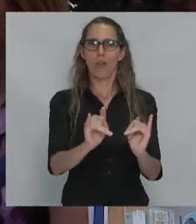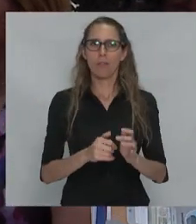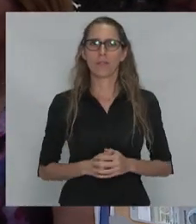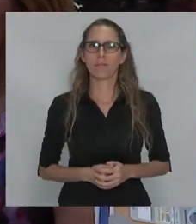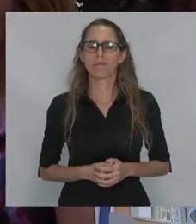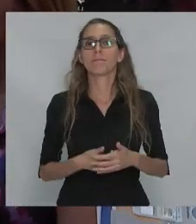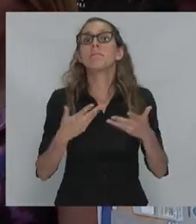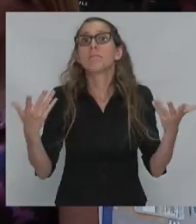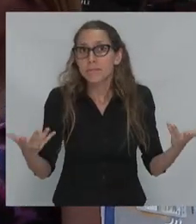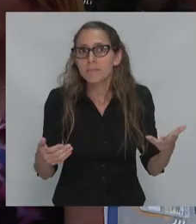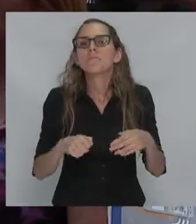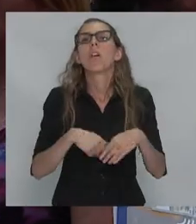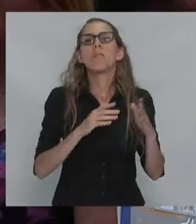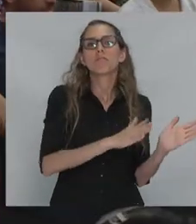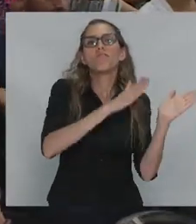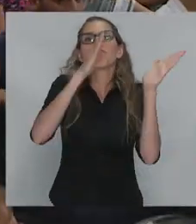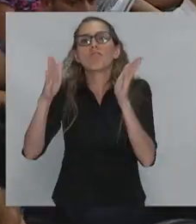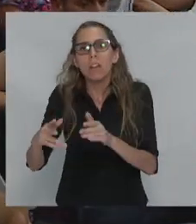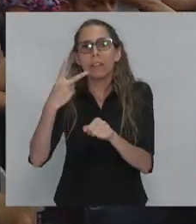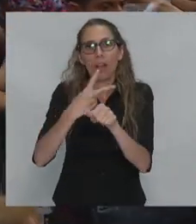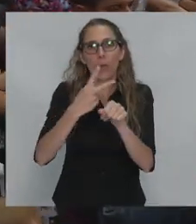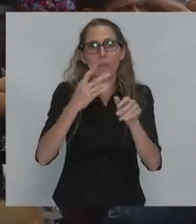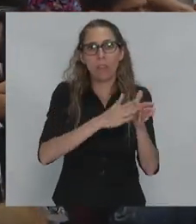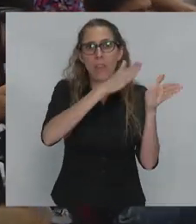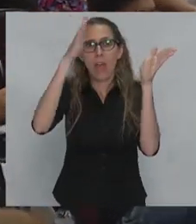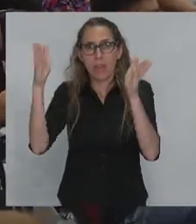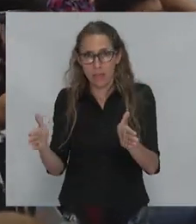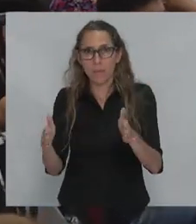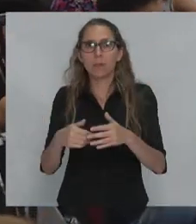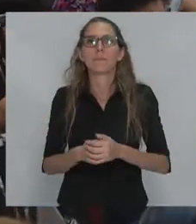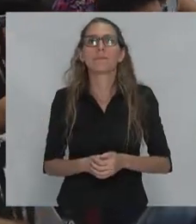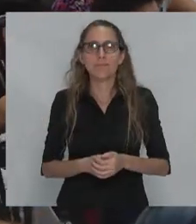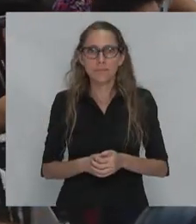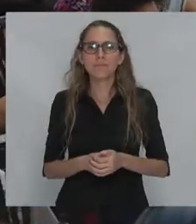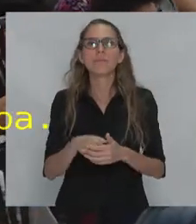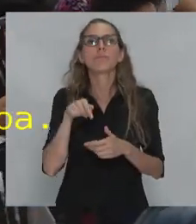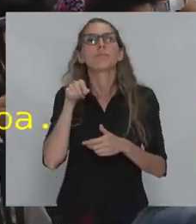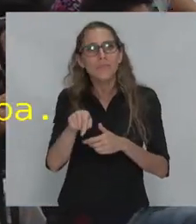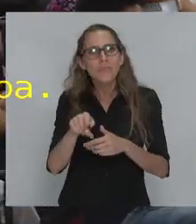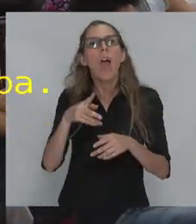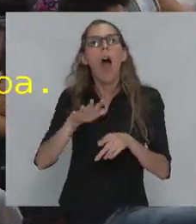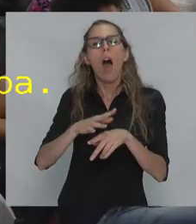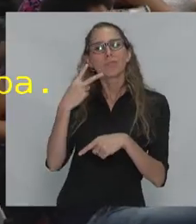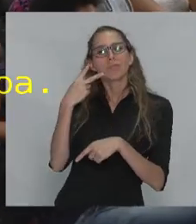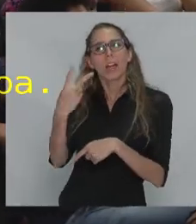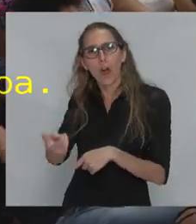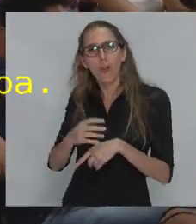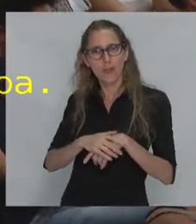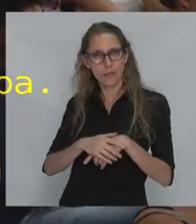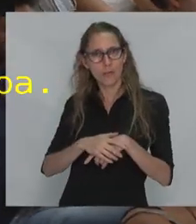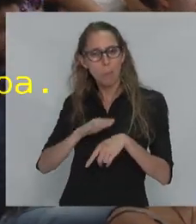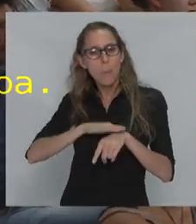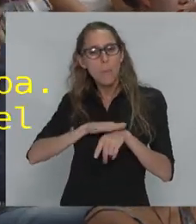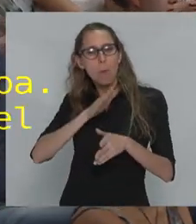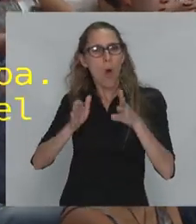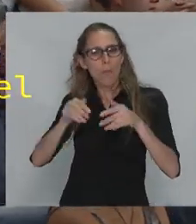venu le moment de la reconnaissance. C'est maintenant qu'il faut que partout, les combats de tous nos amis,